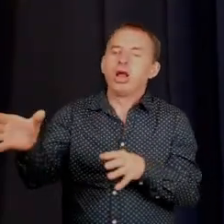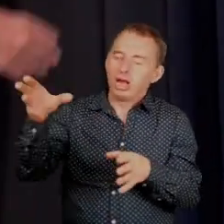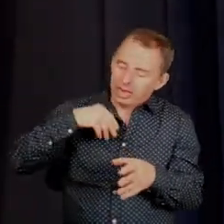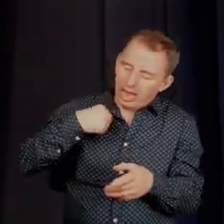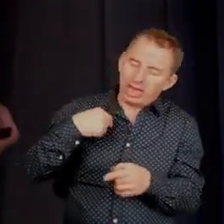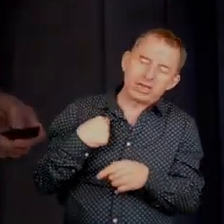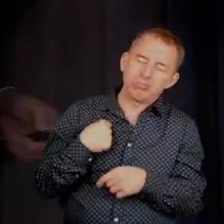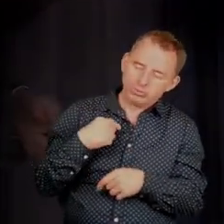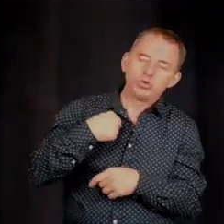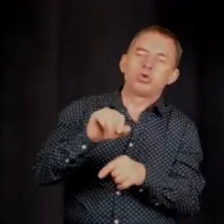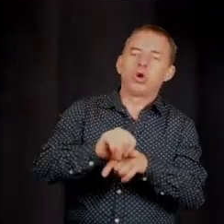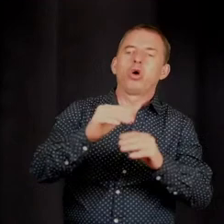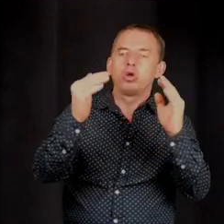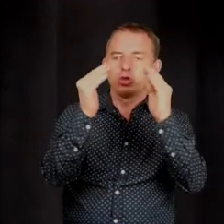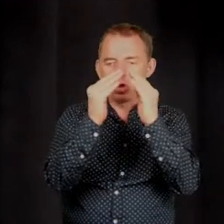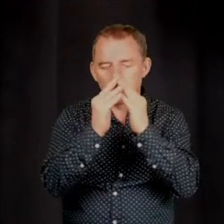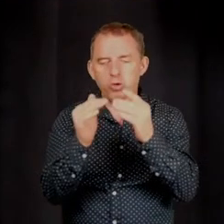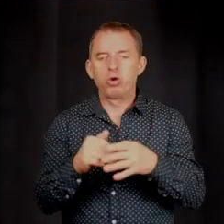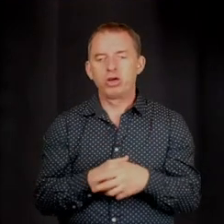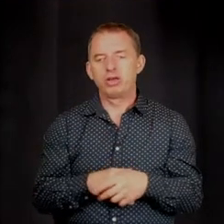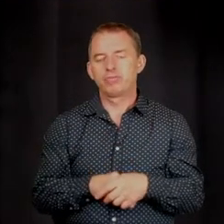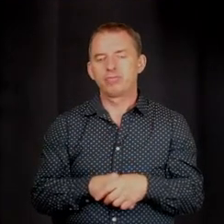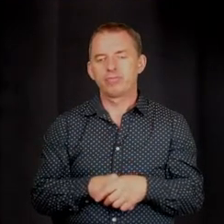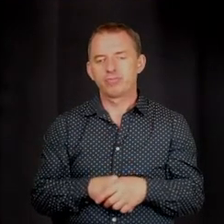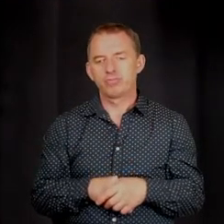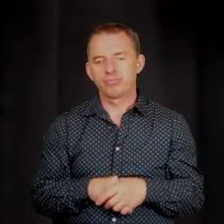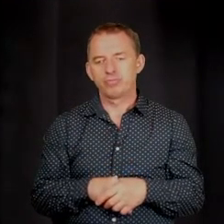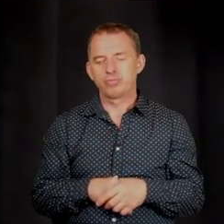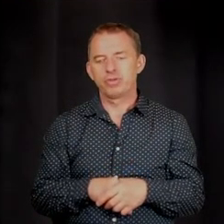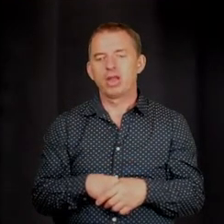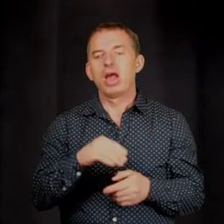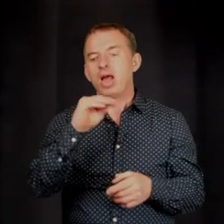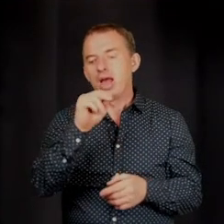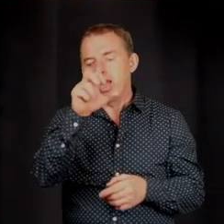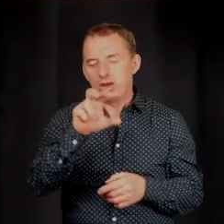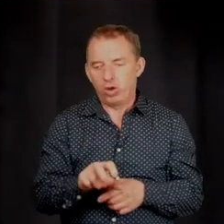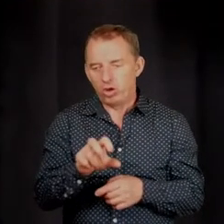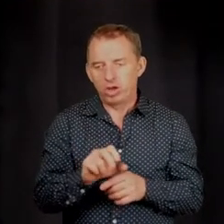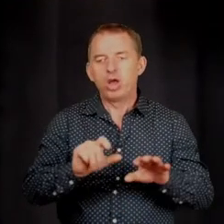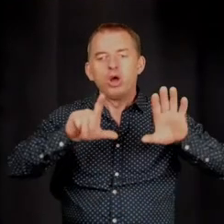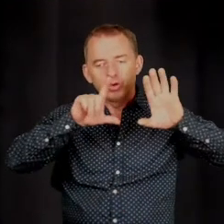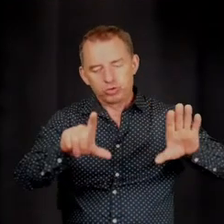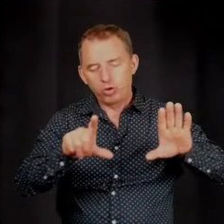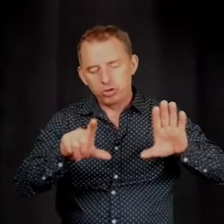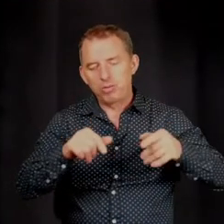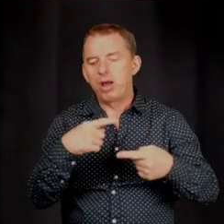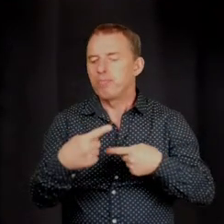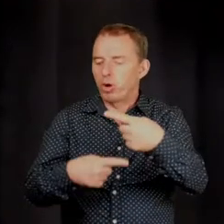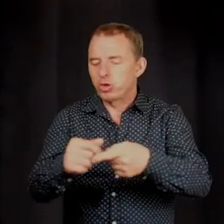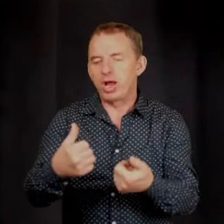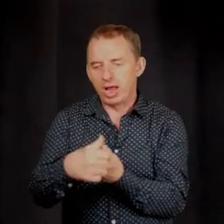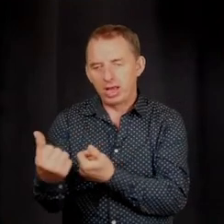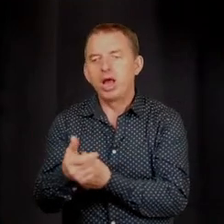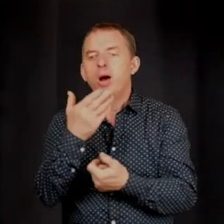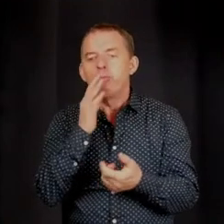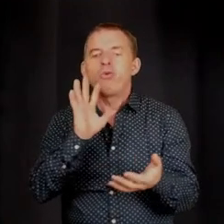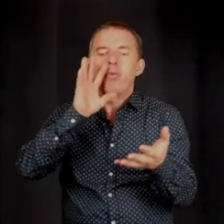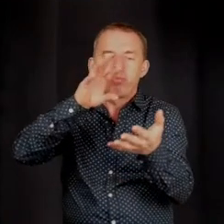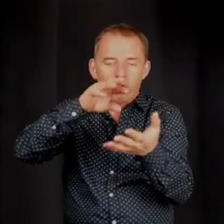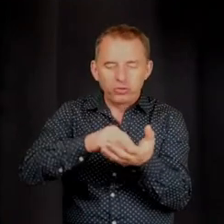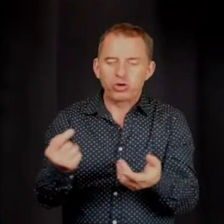So Enoch, the seventh from Adam, talked about the coming of Christ. Więc Enoch, siódmy od Adama, mówił o powtórnym